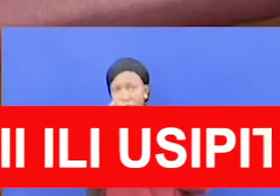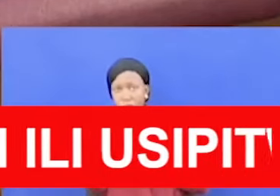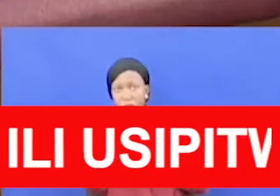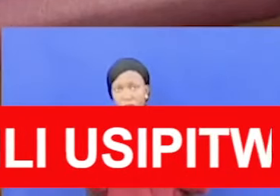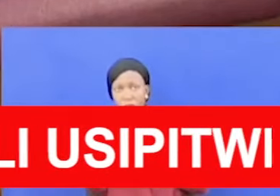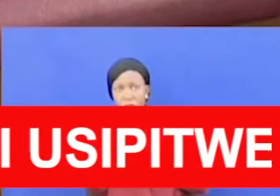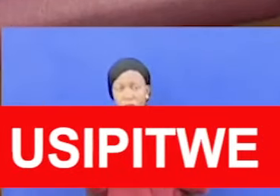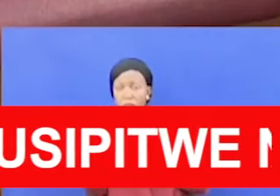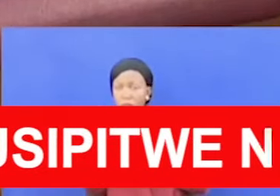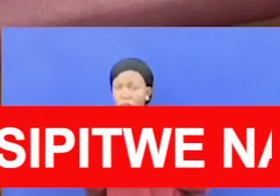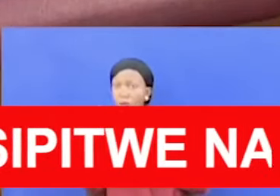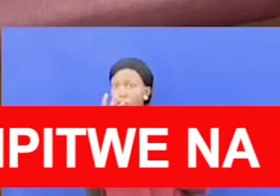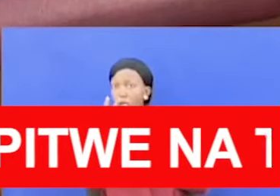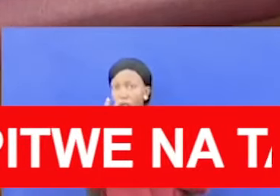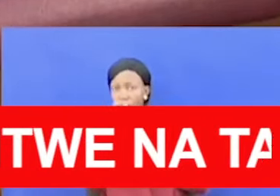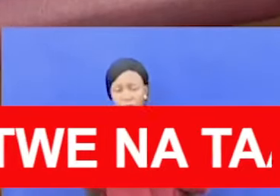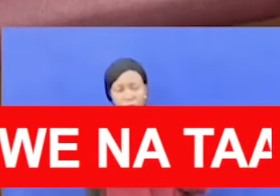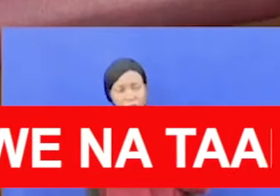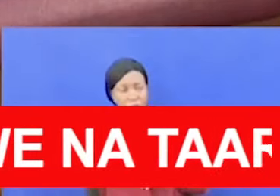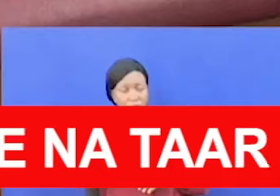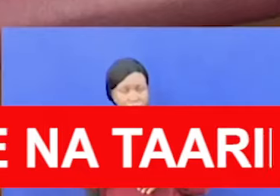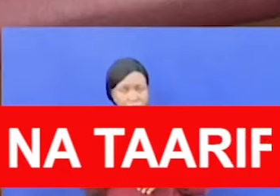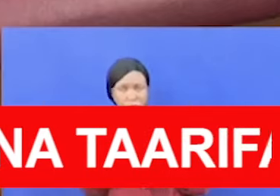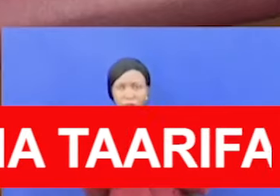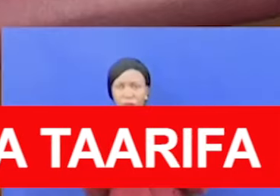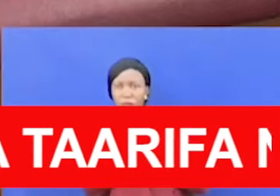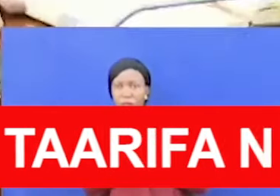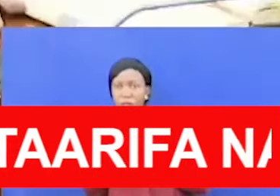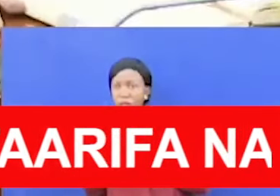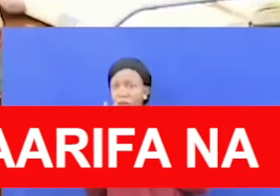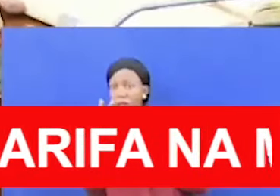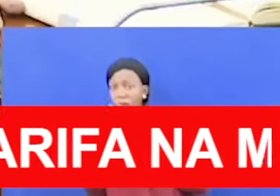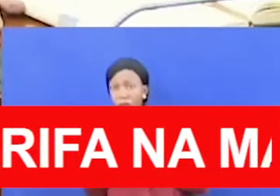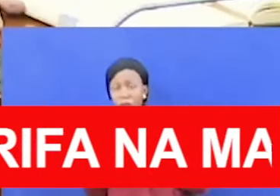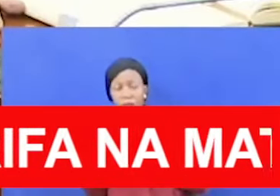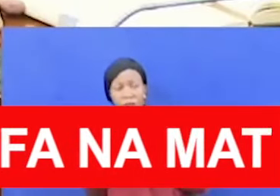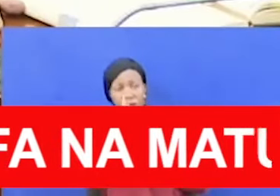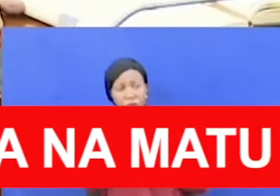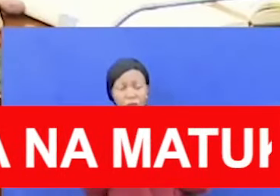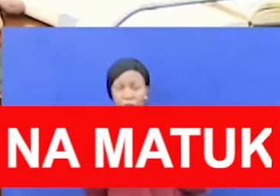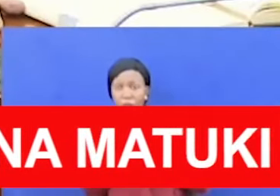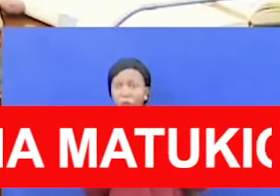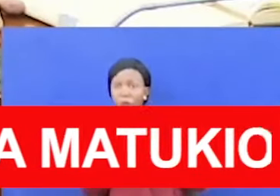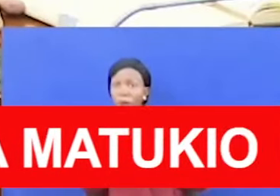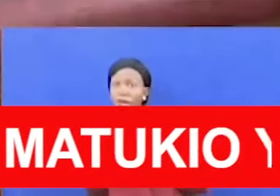kwamba ni siku tano ambazo zinatolewa. Sasa swali ni kutoka lini?